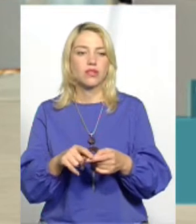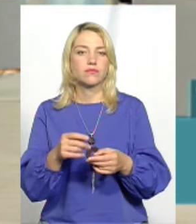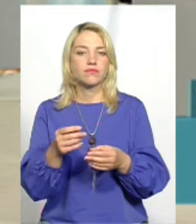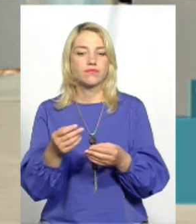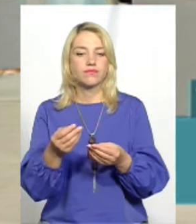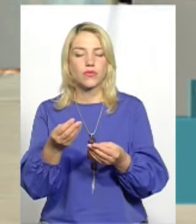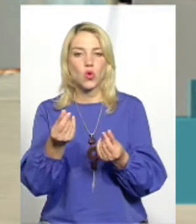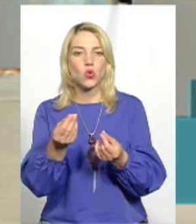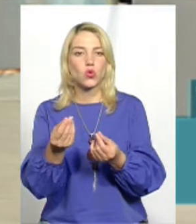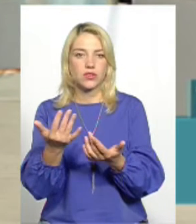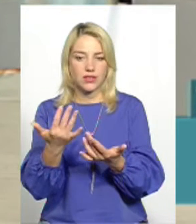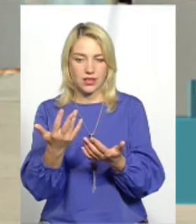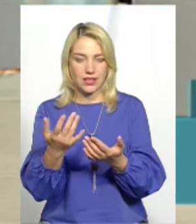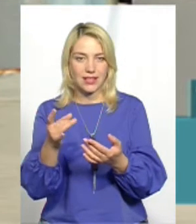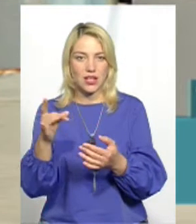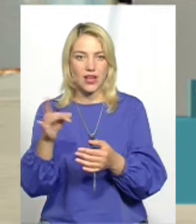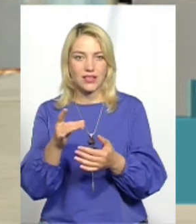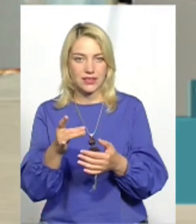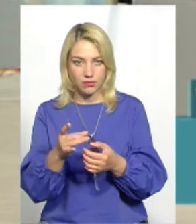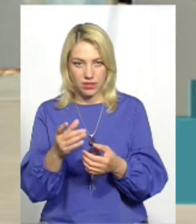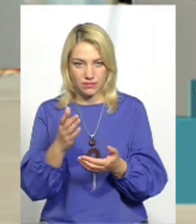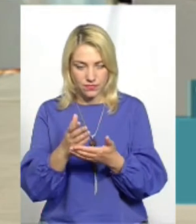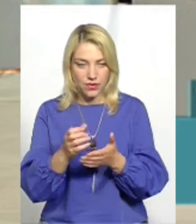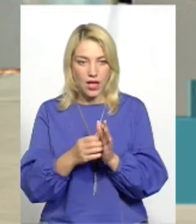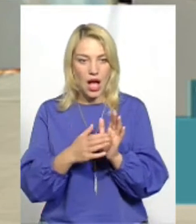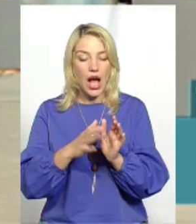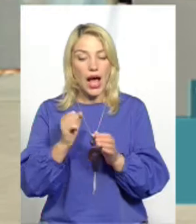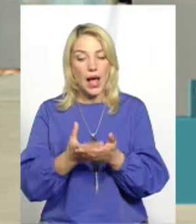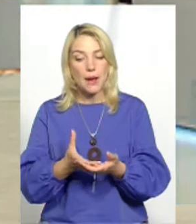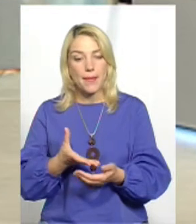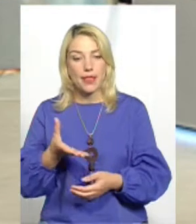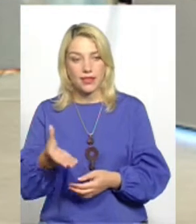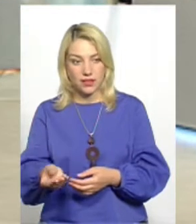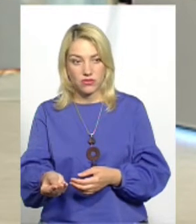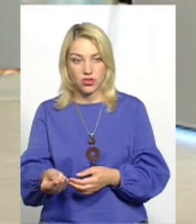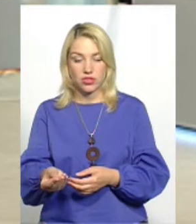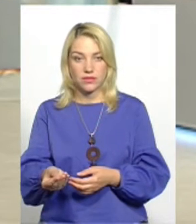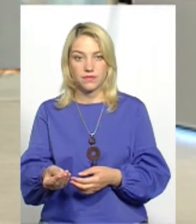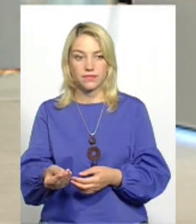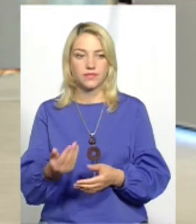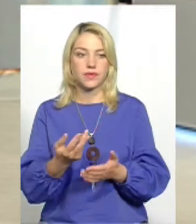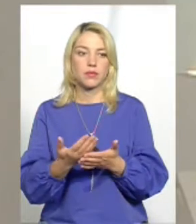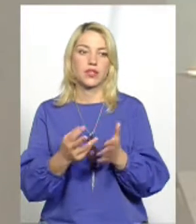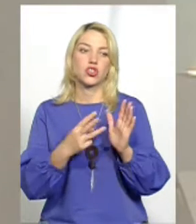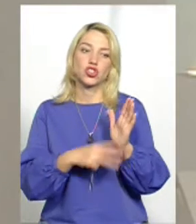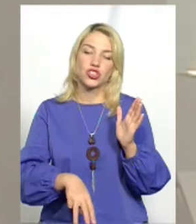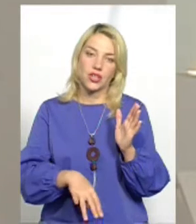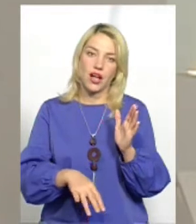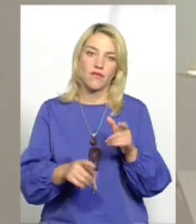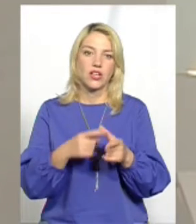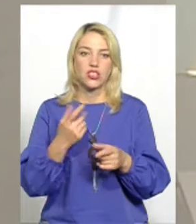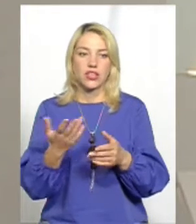грошовому еквіваленті. А сплативши там штраф чи